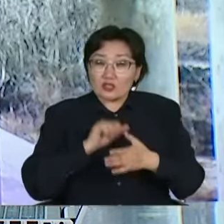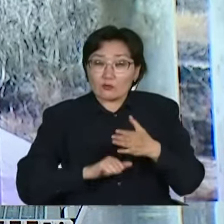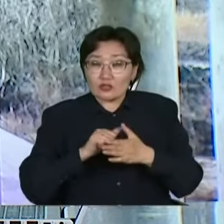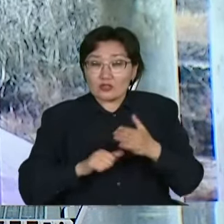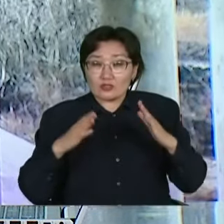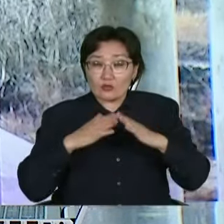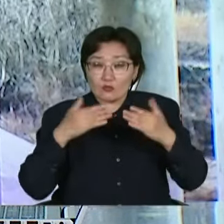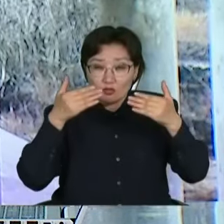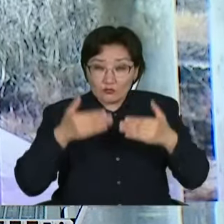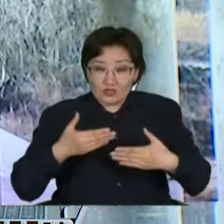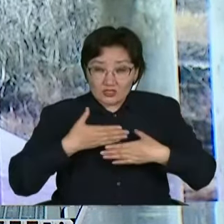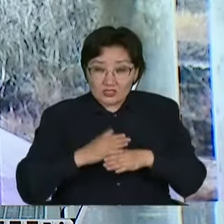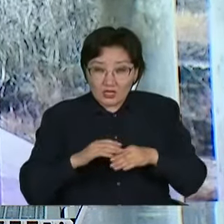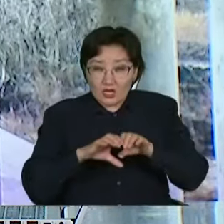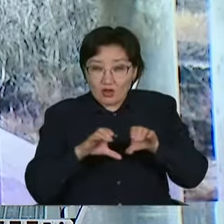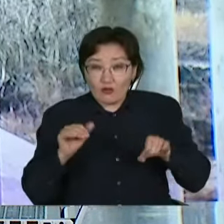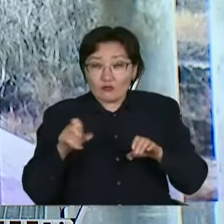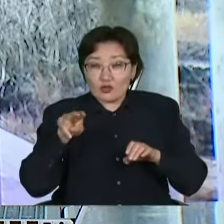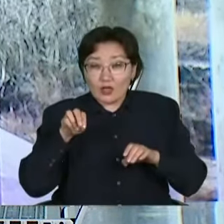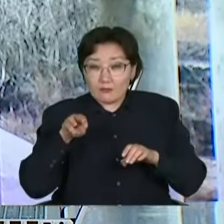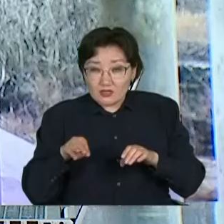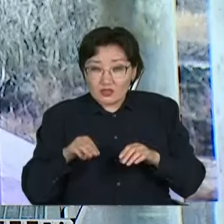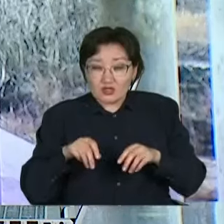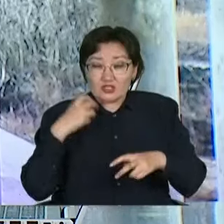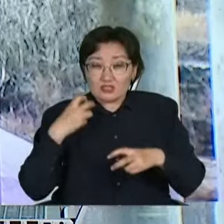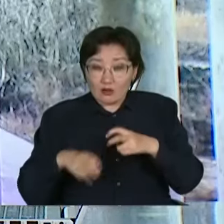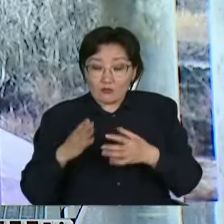үйлердің қабырғасы сөгіліп, іргетасы шөгіп жатқан көрінеді.